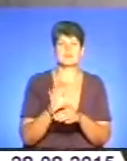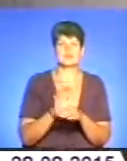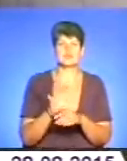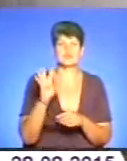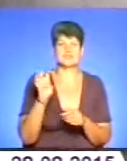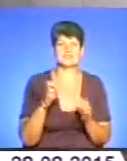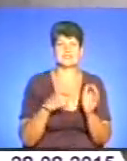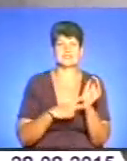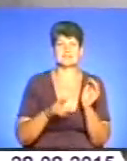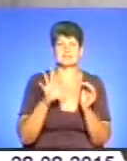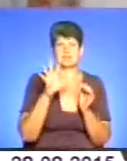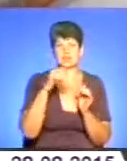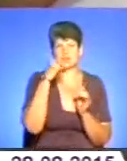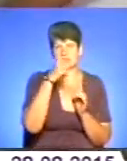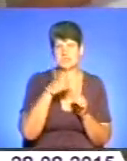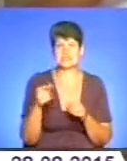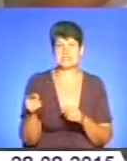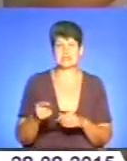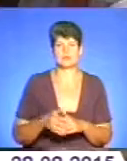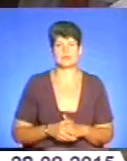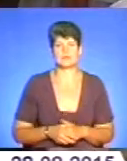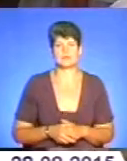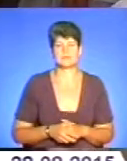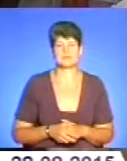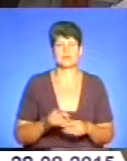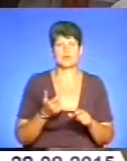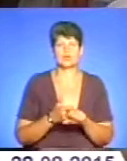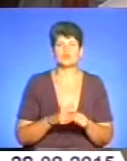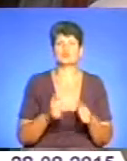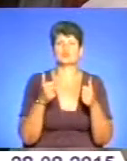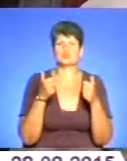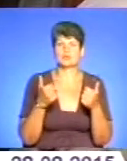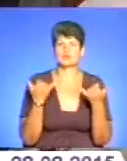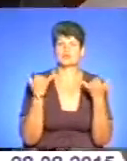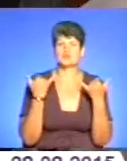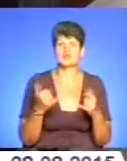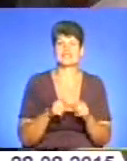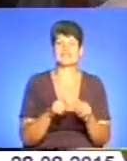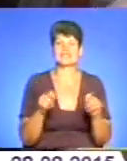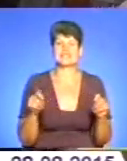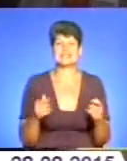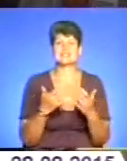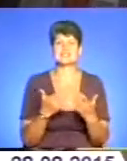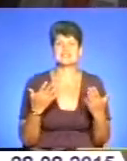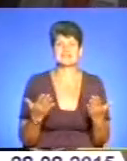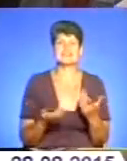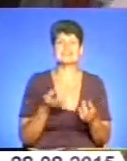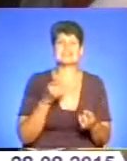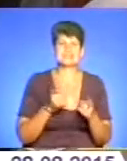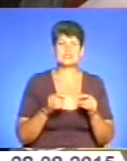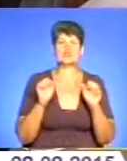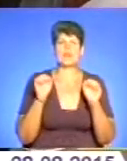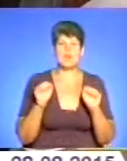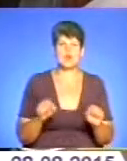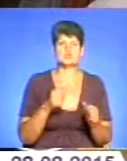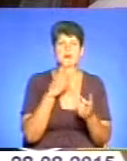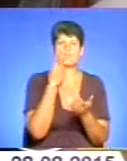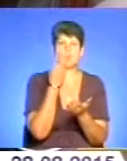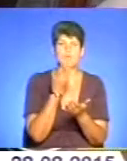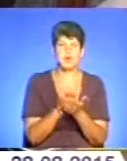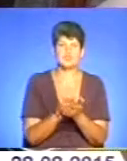руками прийшов привітати з відкриттям виставки заступник голови, керівник апарату обласної державної адміністрації Віктор Шумада. Він подарував Державному